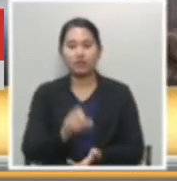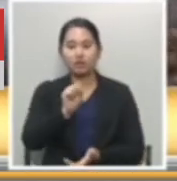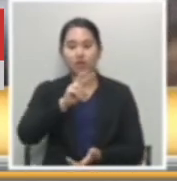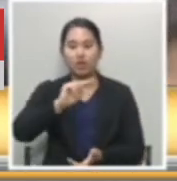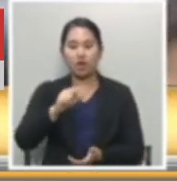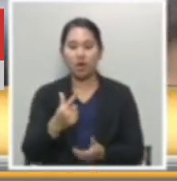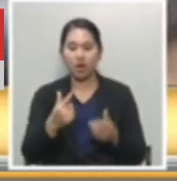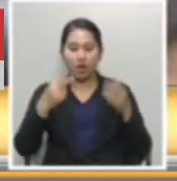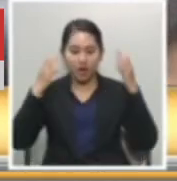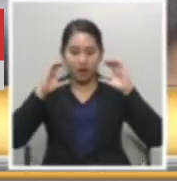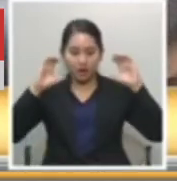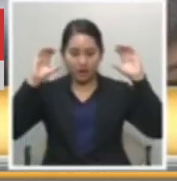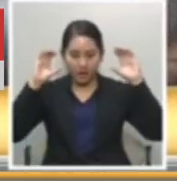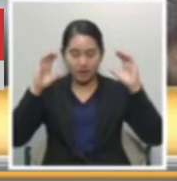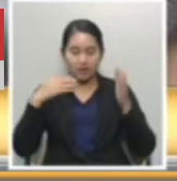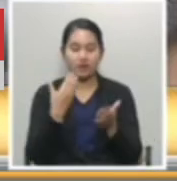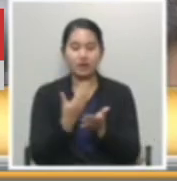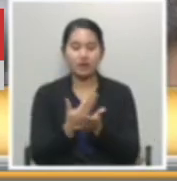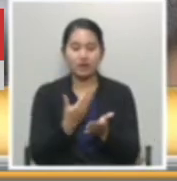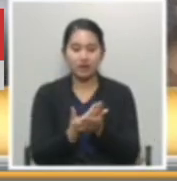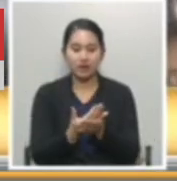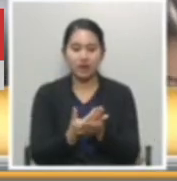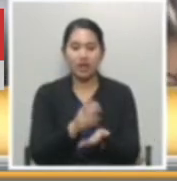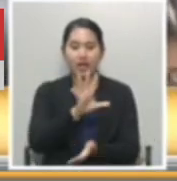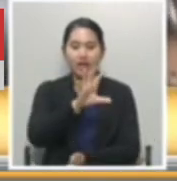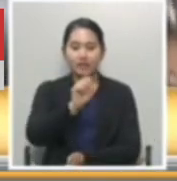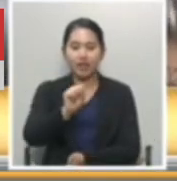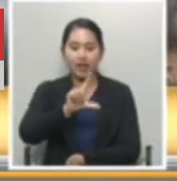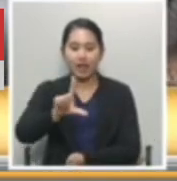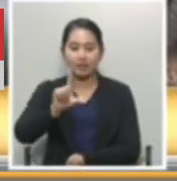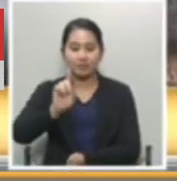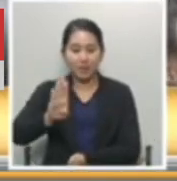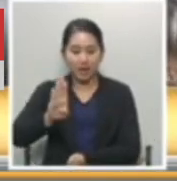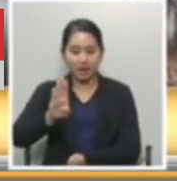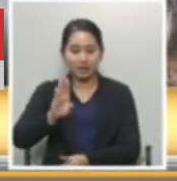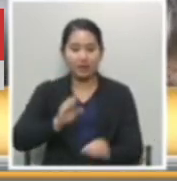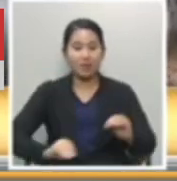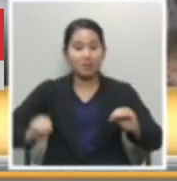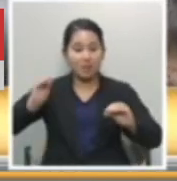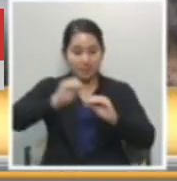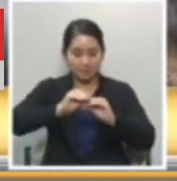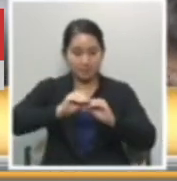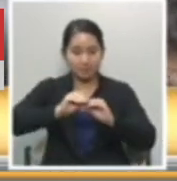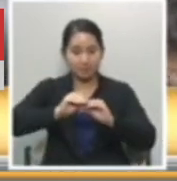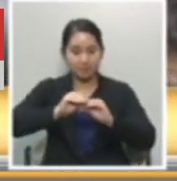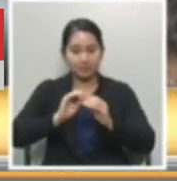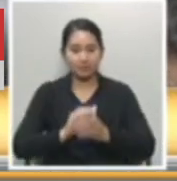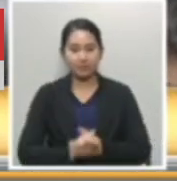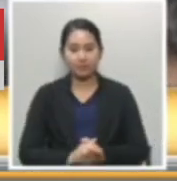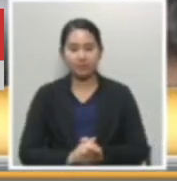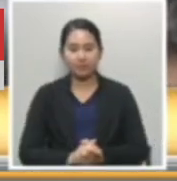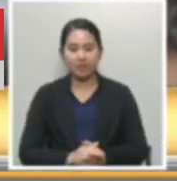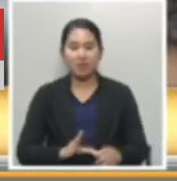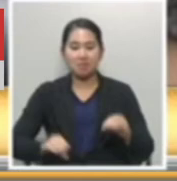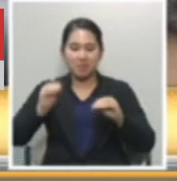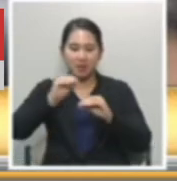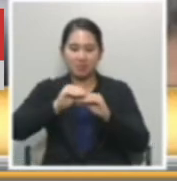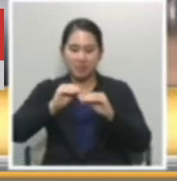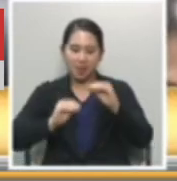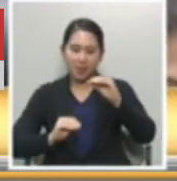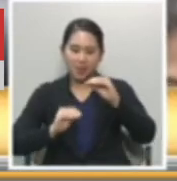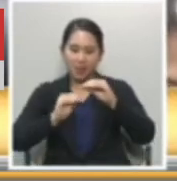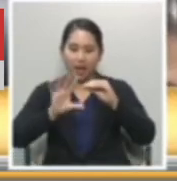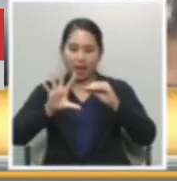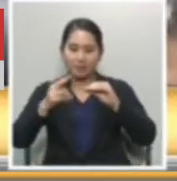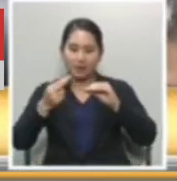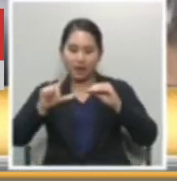มัติในส่วนของงบกลางนะครับ500ล้านบาทเศษเพิ่มขึ้นเกือบ 50,000 ล้านบาทครับโด